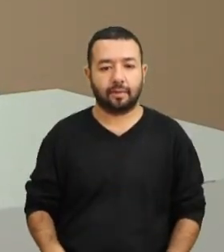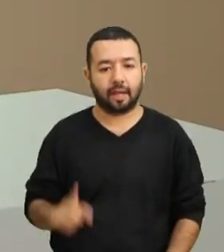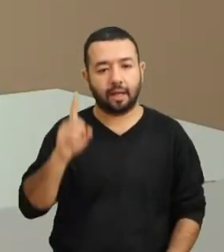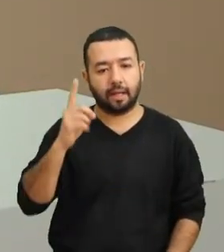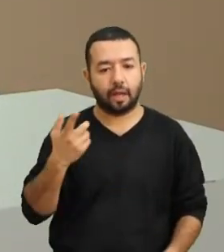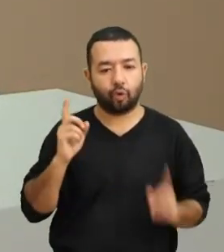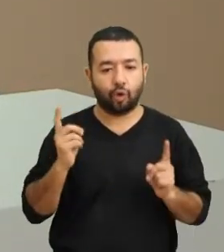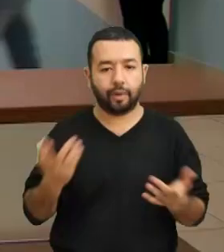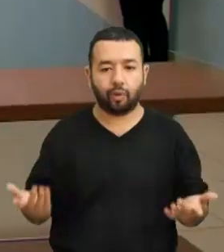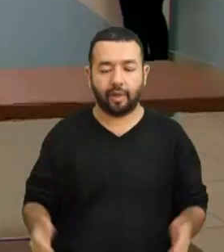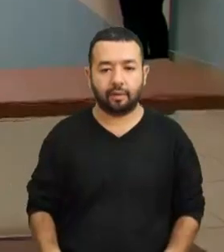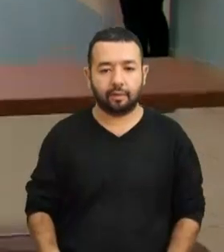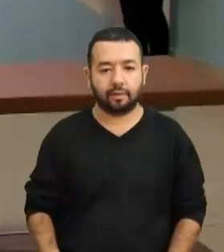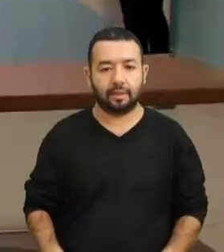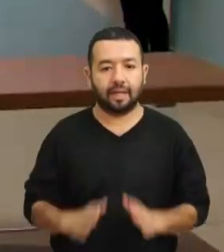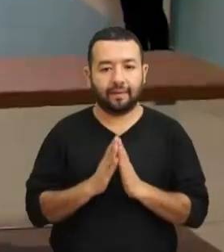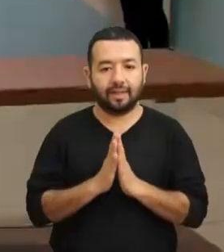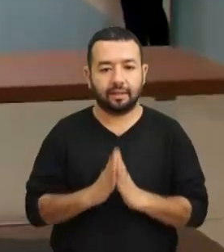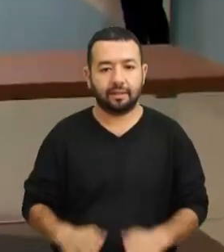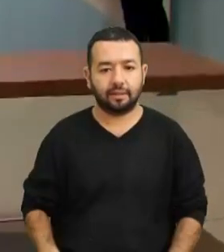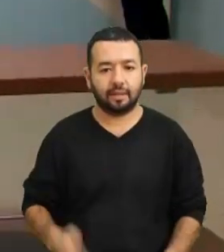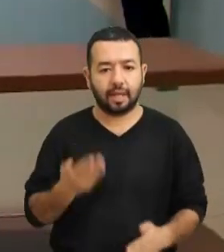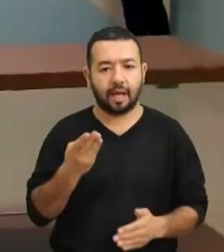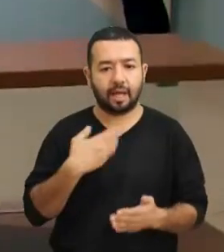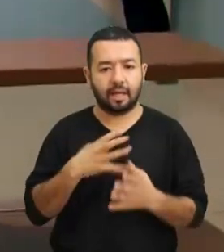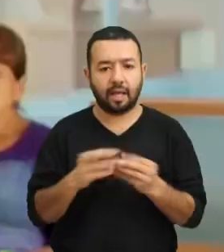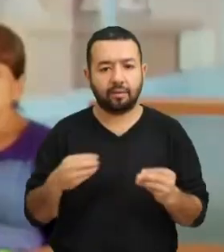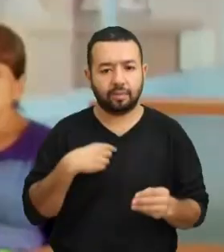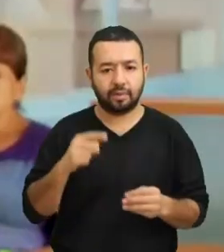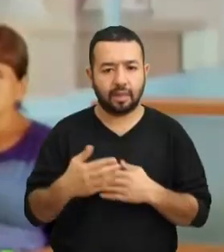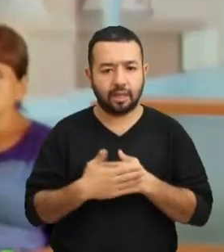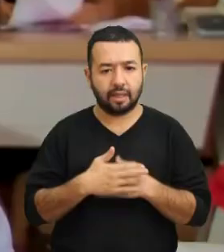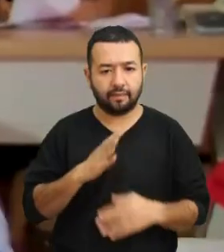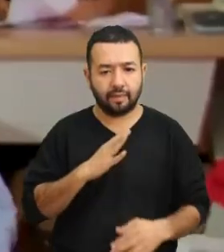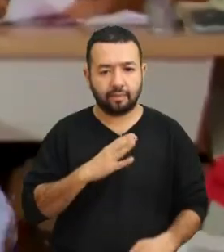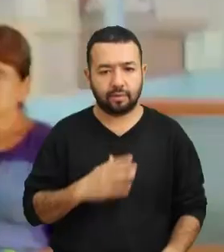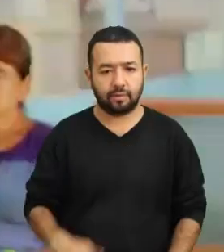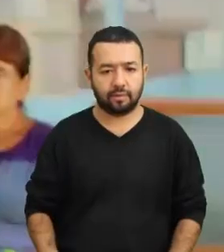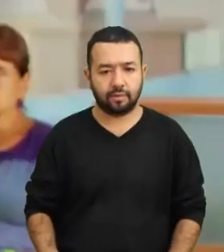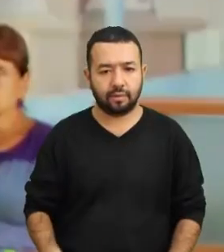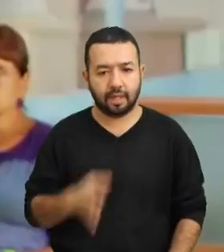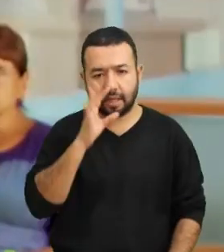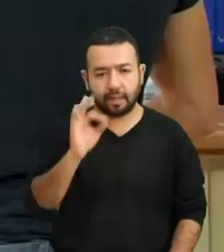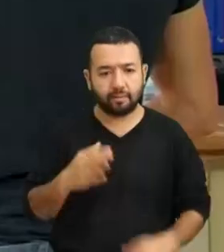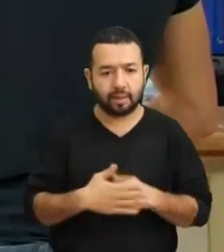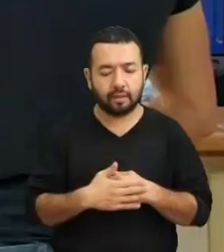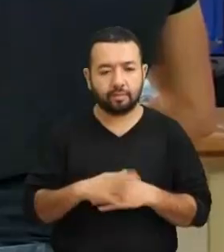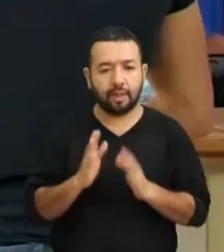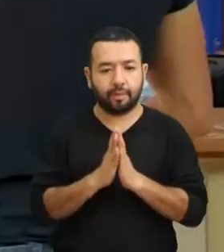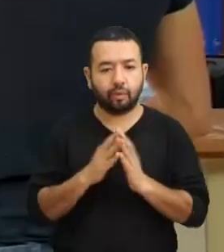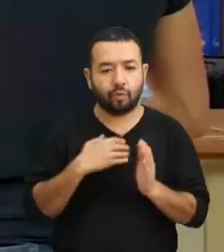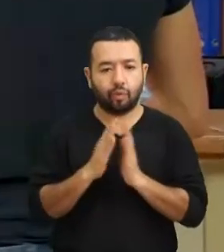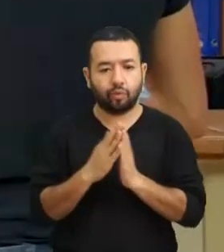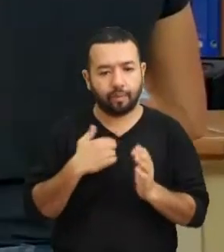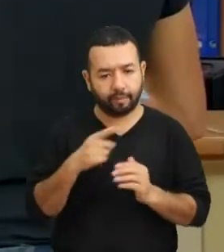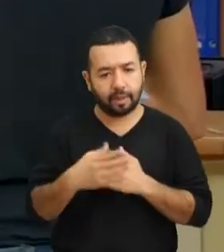Allah Allah, tövbe tövbe ya. Affedersiniz. Kartımı kaybettim de acaba buradan yardımcı olabilir misiniz? Kim yardımcı olabilir? Ay pardon, çok özür